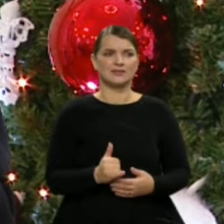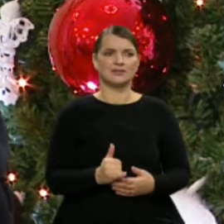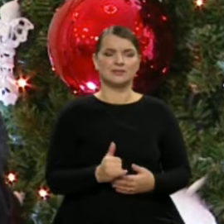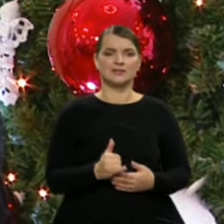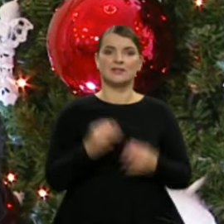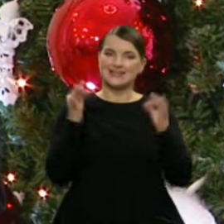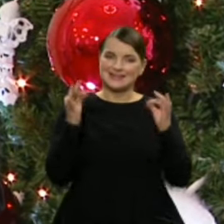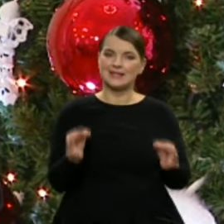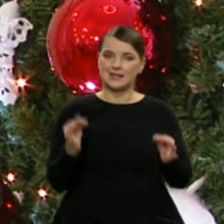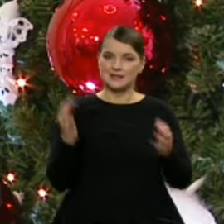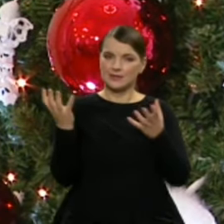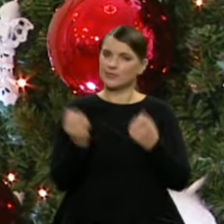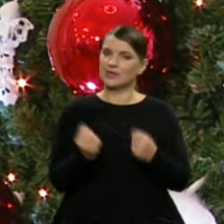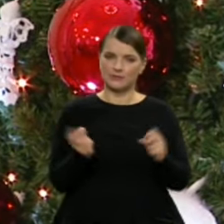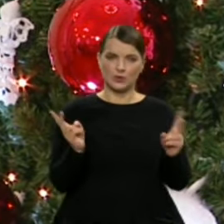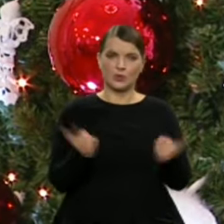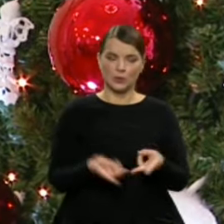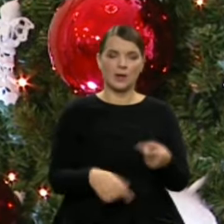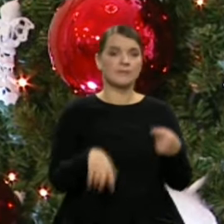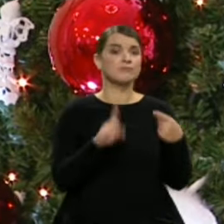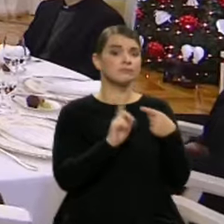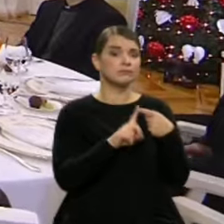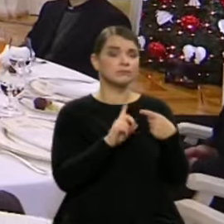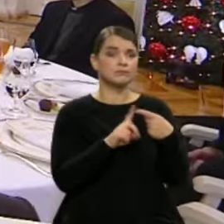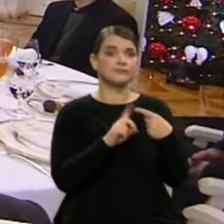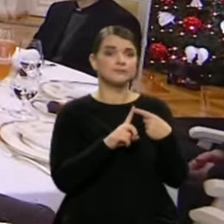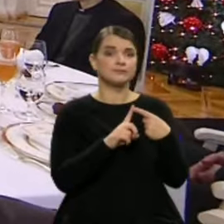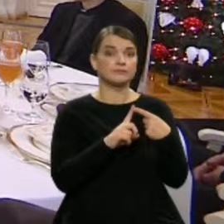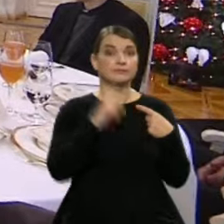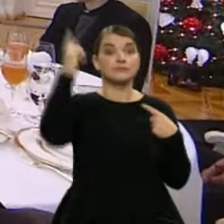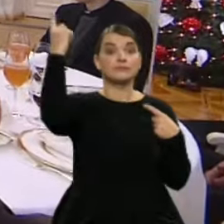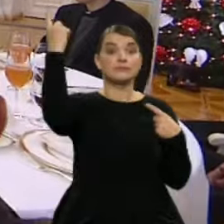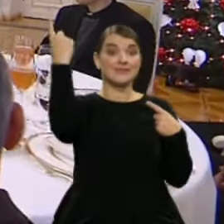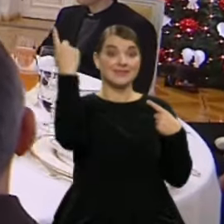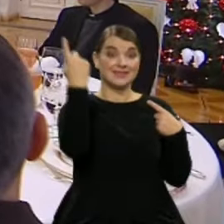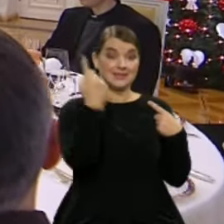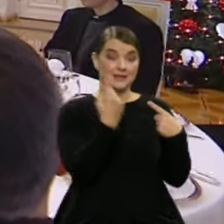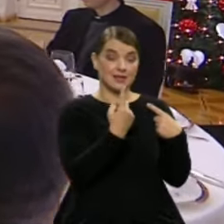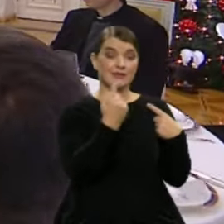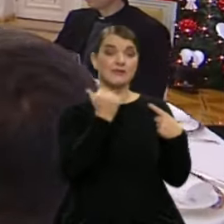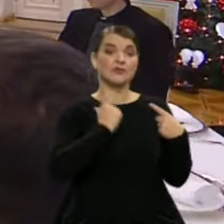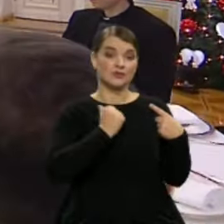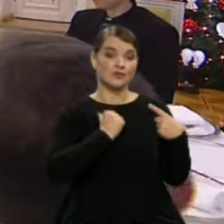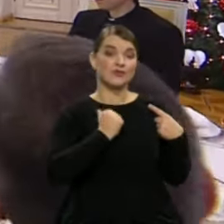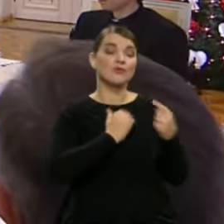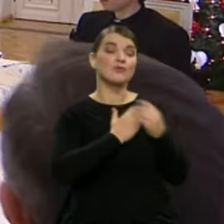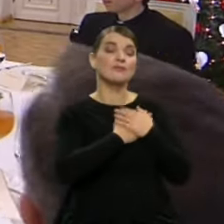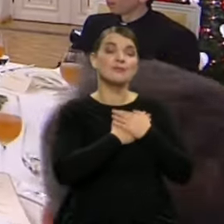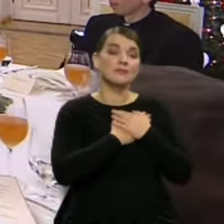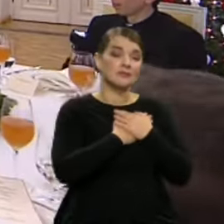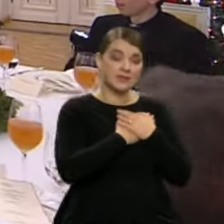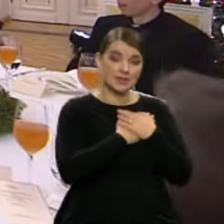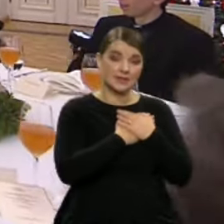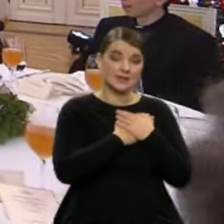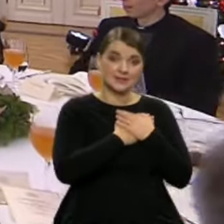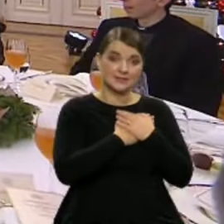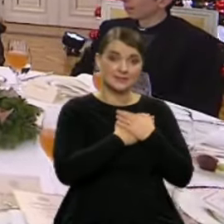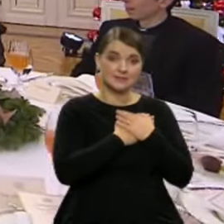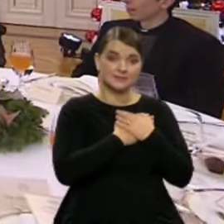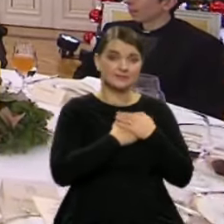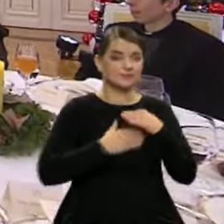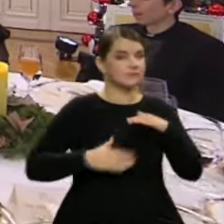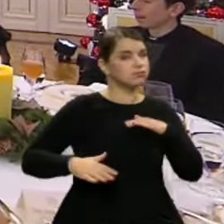svarbias tiesas. Pirma, Dievas myli žmogų. Tai